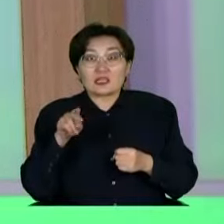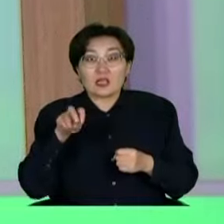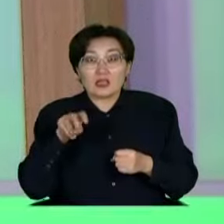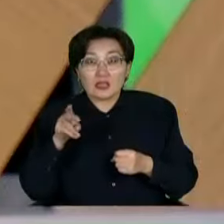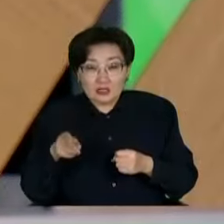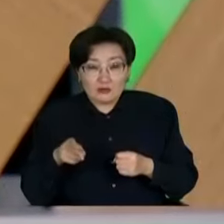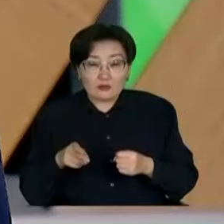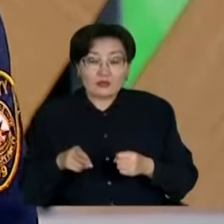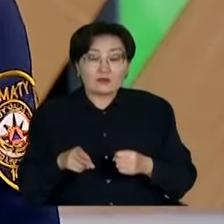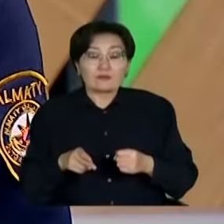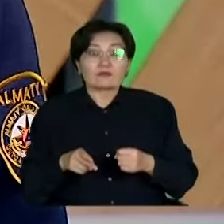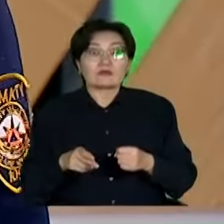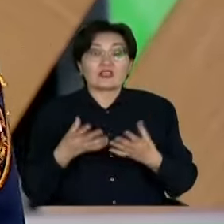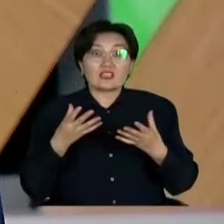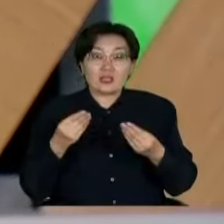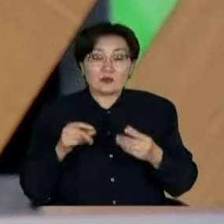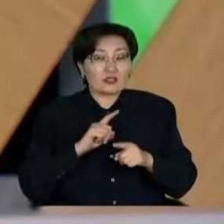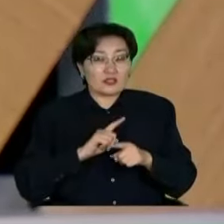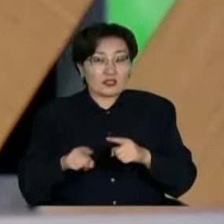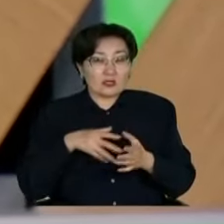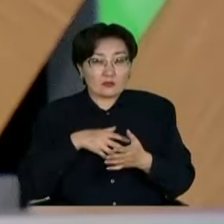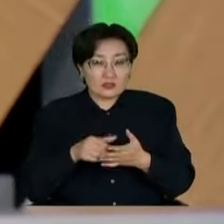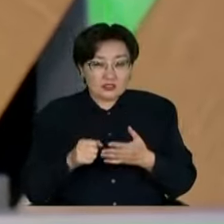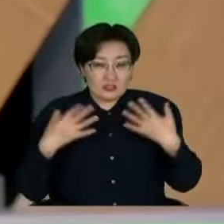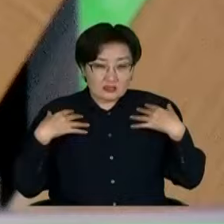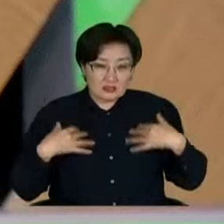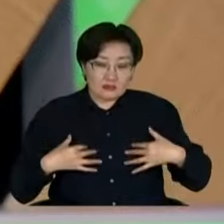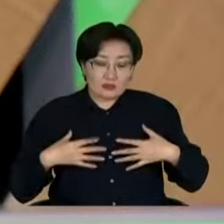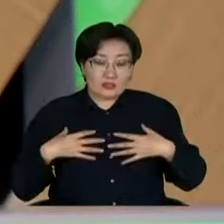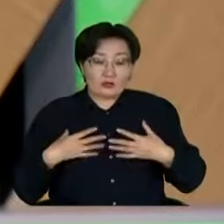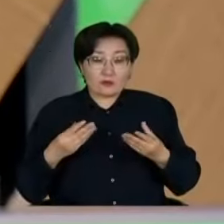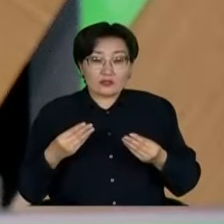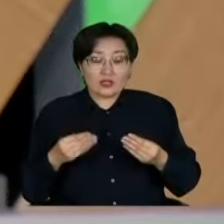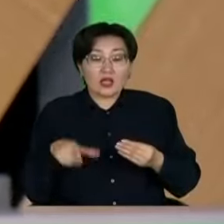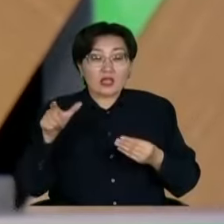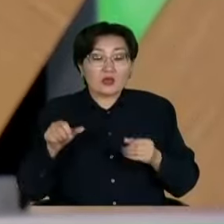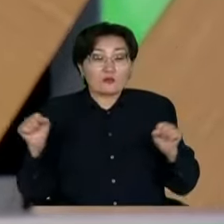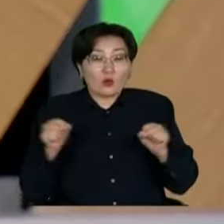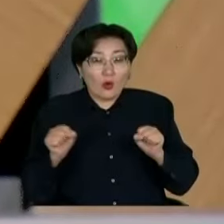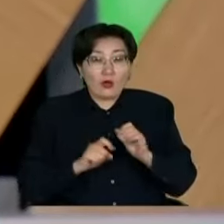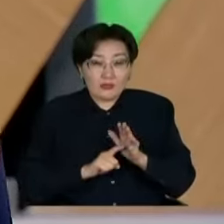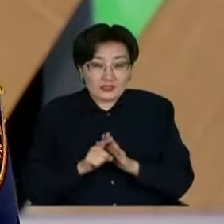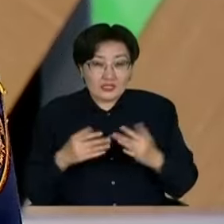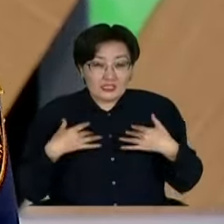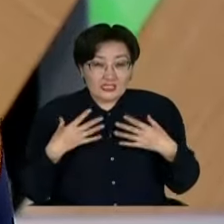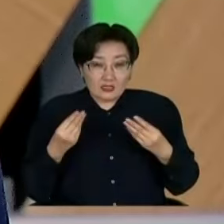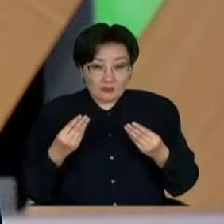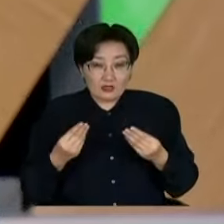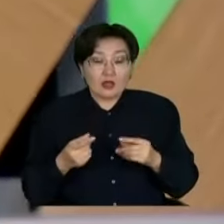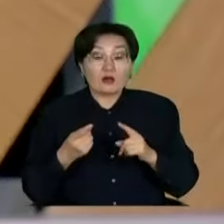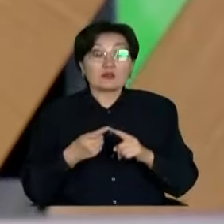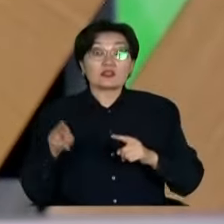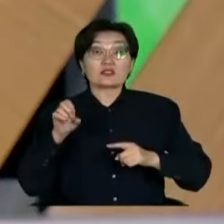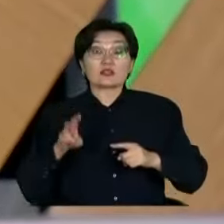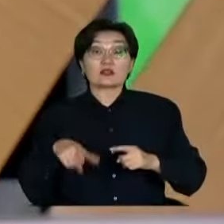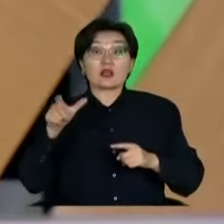киім терді тез жояды, ылғалды тез жояды. Денесі ылғал адам тона бастайды. Және де ол бірінші адамға